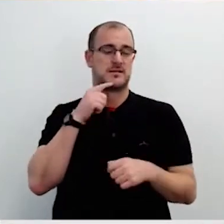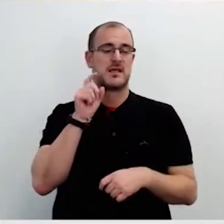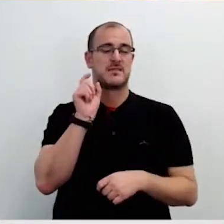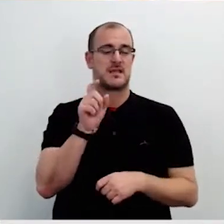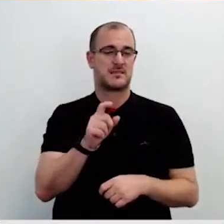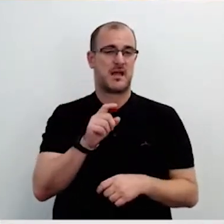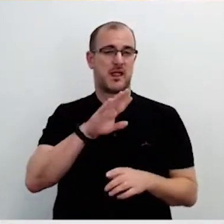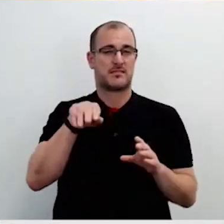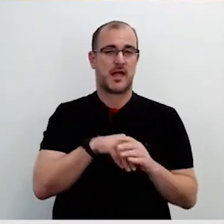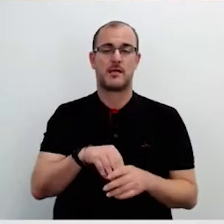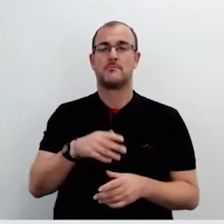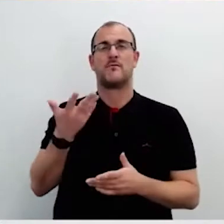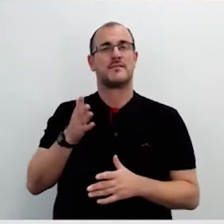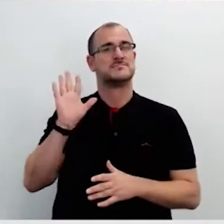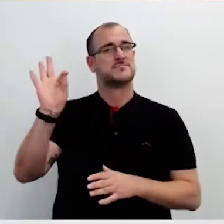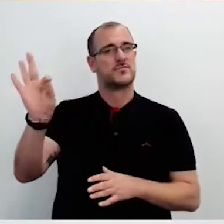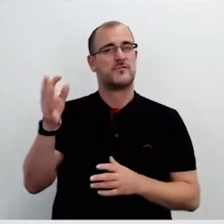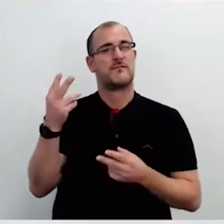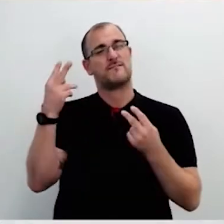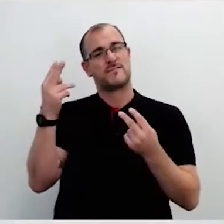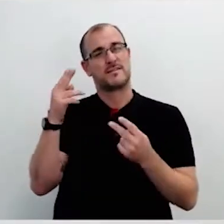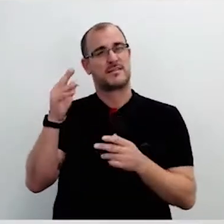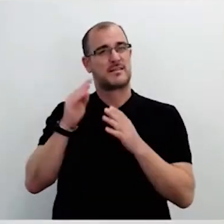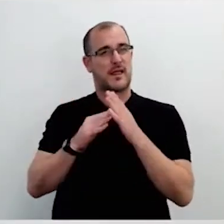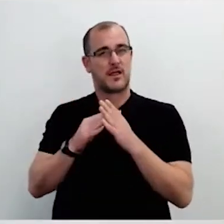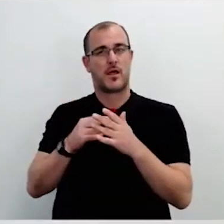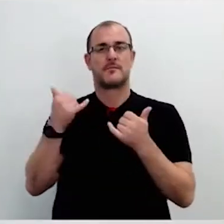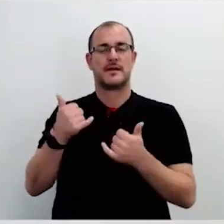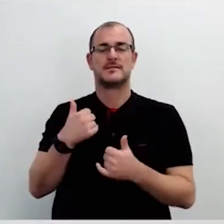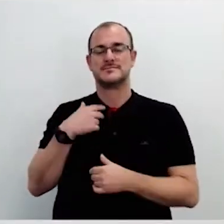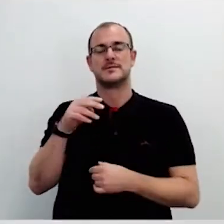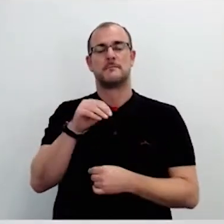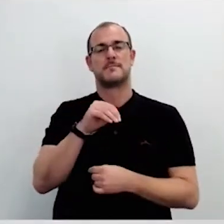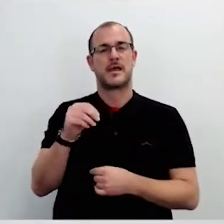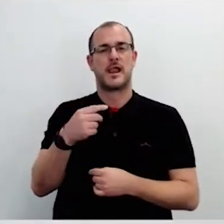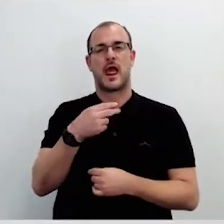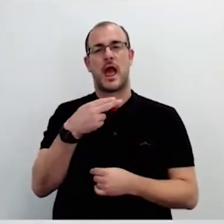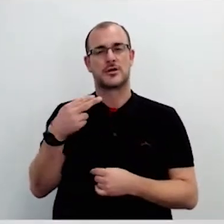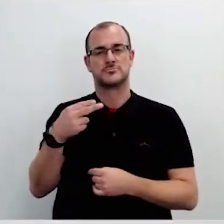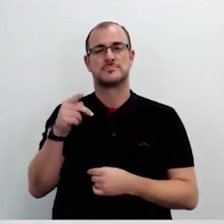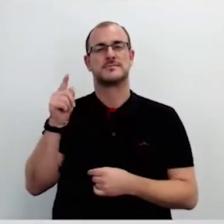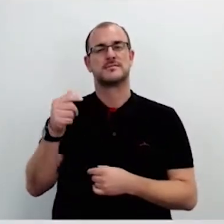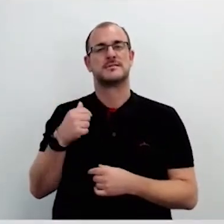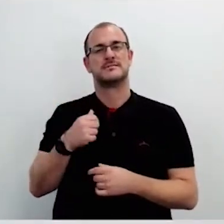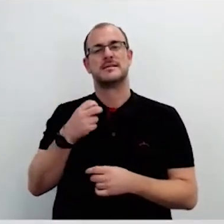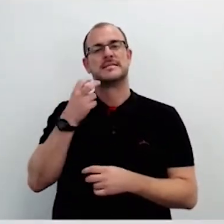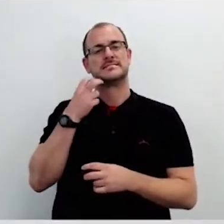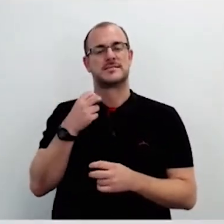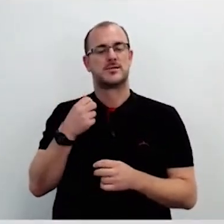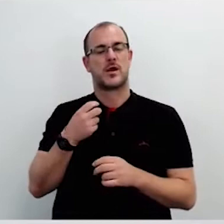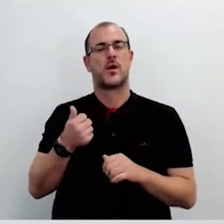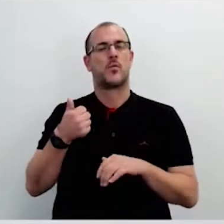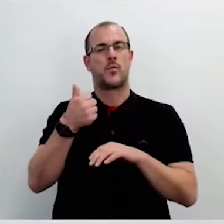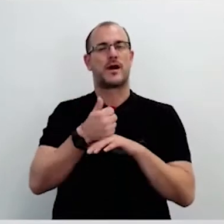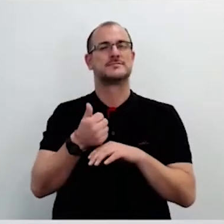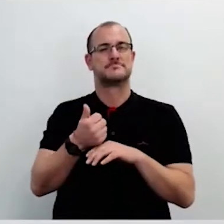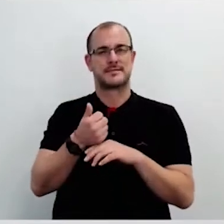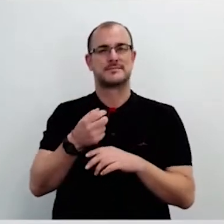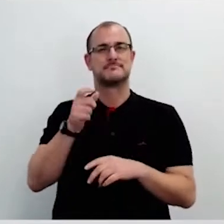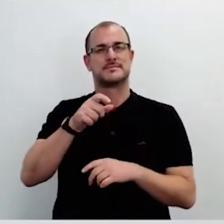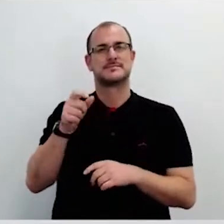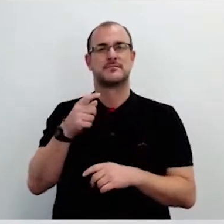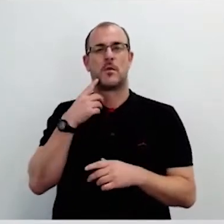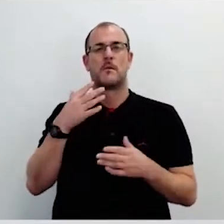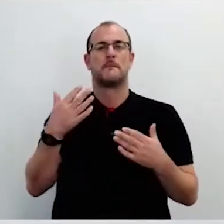besonders ankommt, dazu sprechen wir jetzt mit Michael Haagspiel. Er ist Senior Vice President Global Strategic Projects and